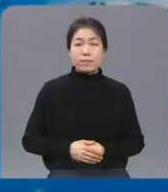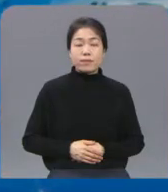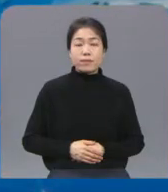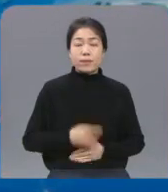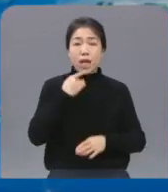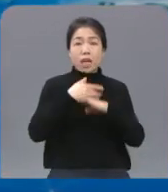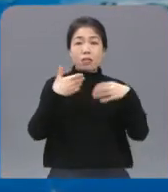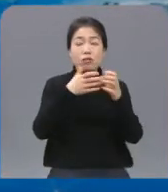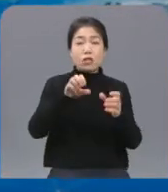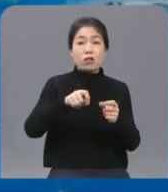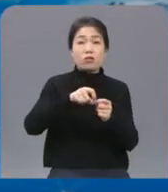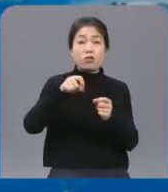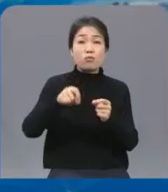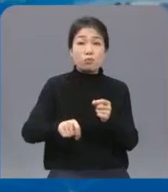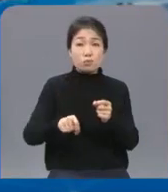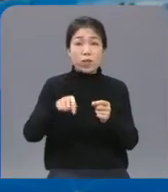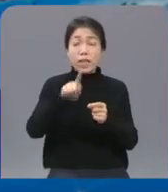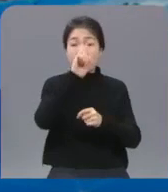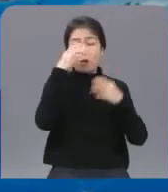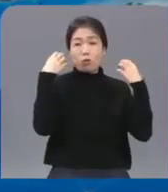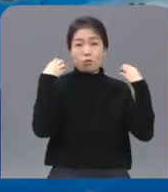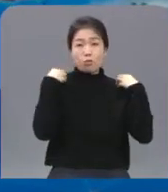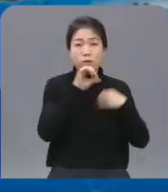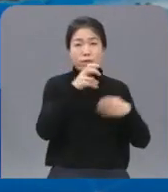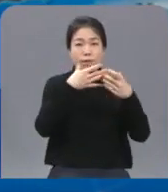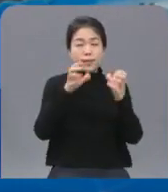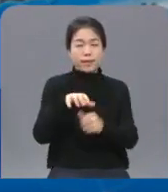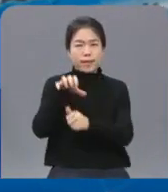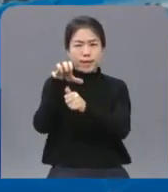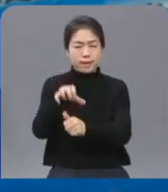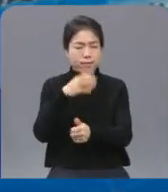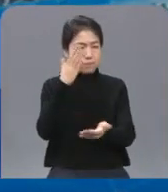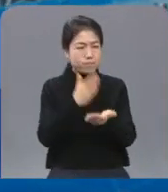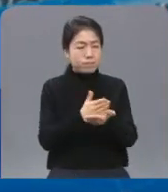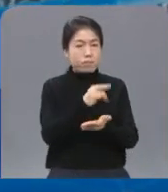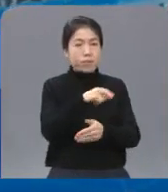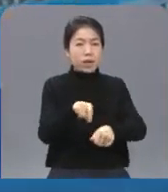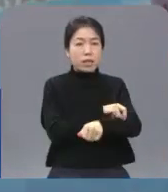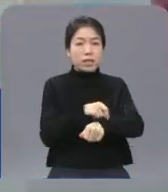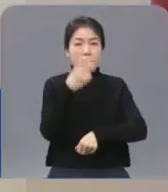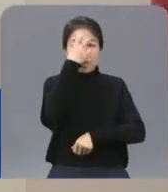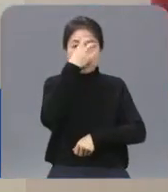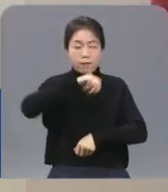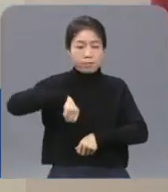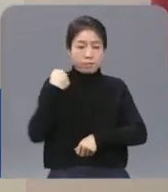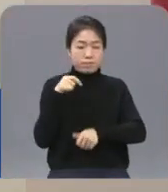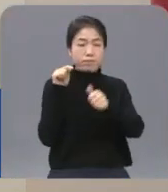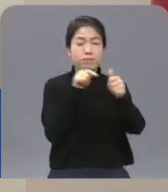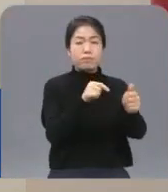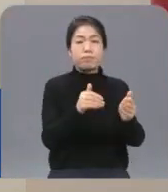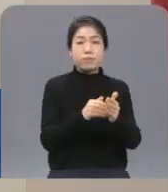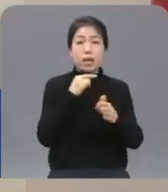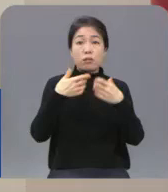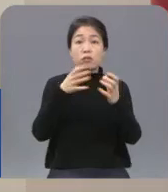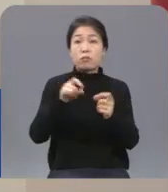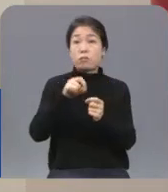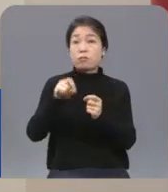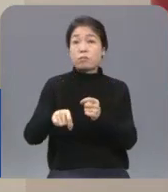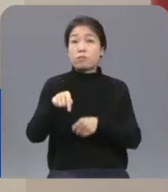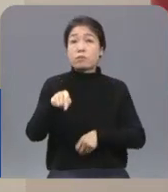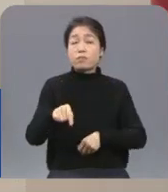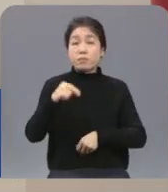더불어민주당 광주시당이 정부의 야당 탄압 중단과 특검 수용을 촉구했습니다 민주당